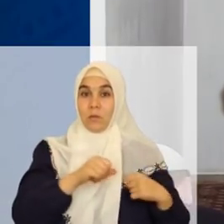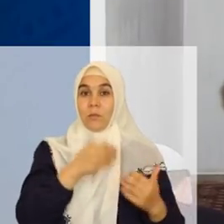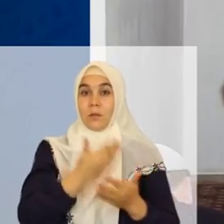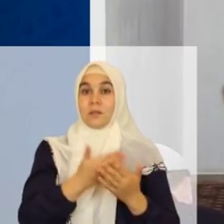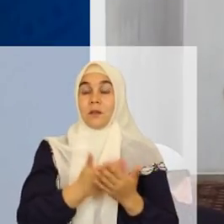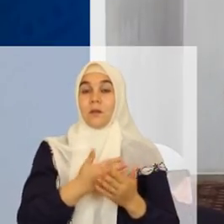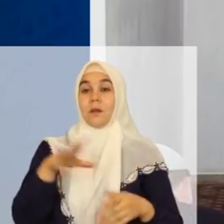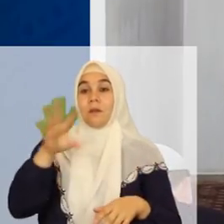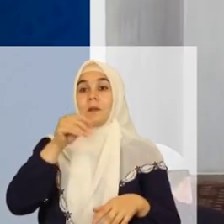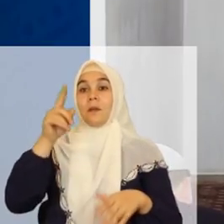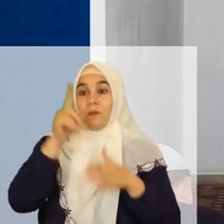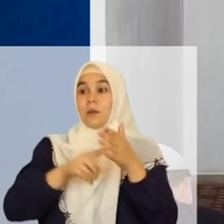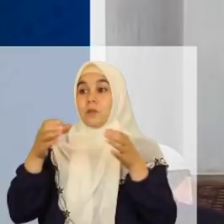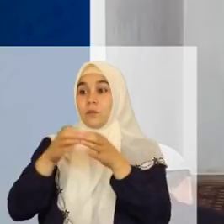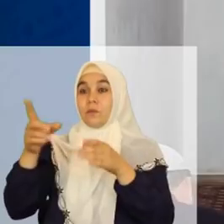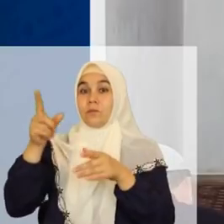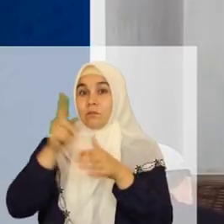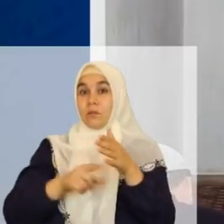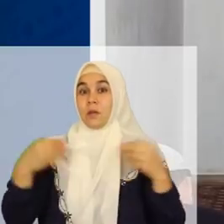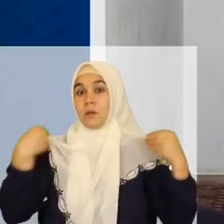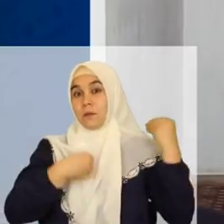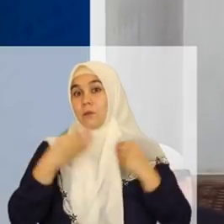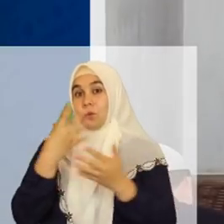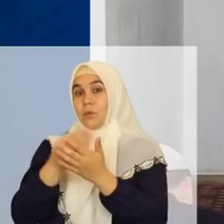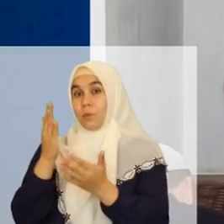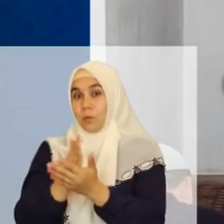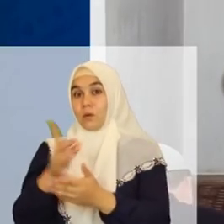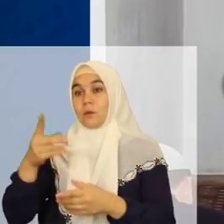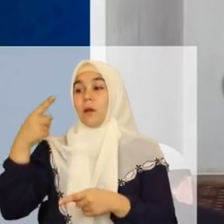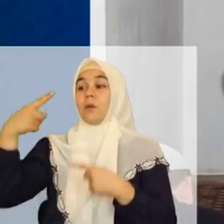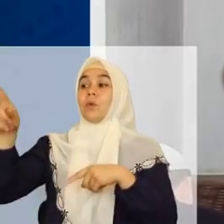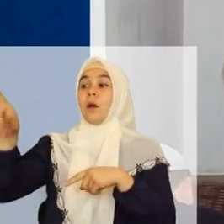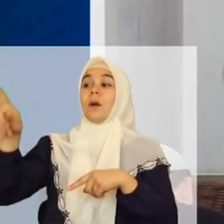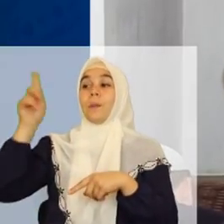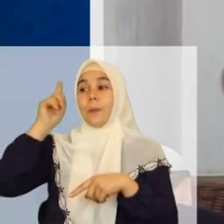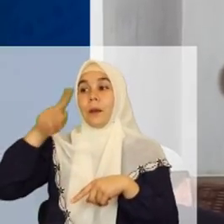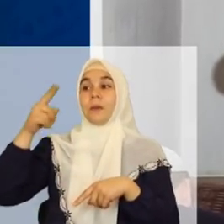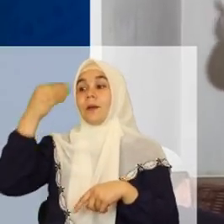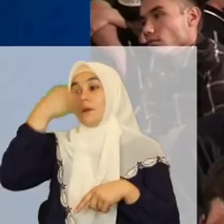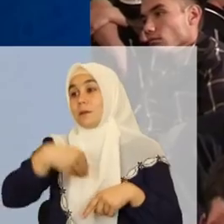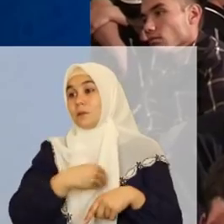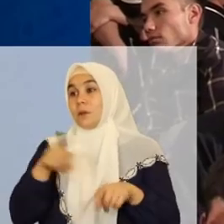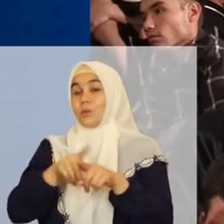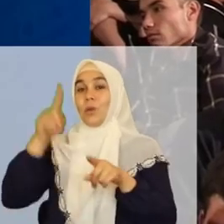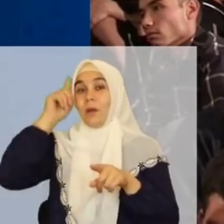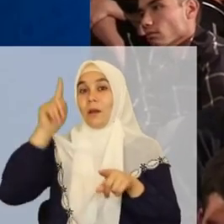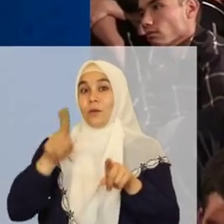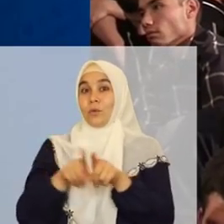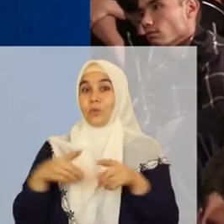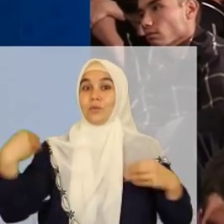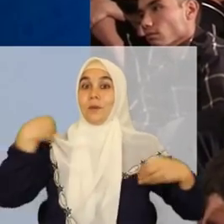Masalan, har dinni odamlarini o'zini kiyimi bor-u. Kiysa, bunday uzoqdan ko'rgan odam bu xristian ekan, bu yahudiy ekan